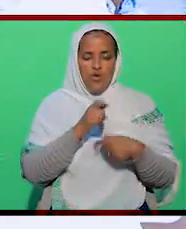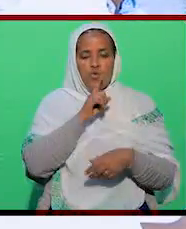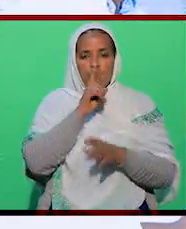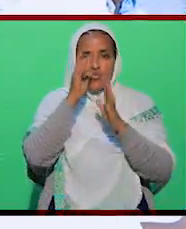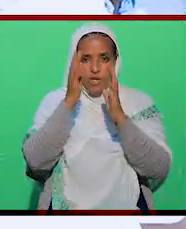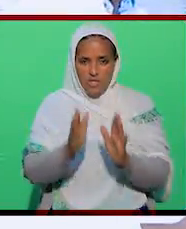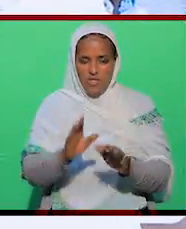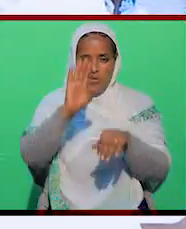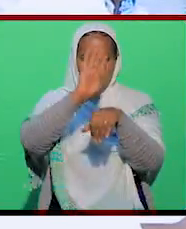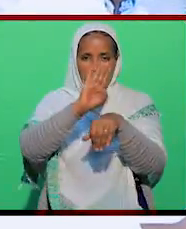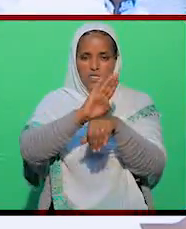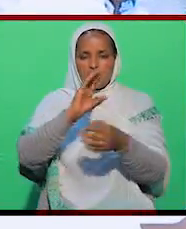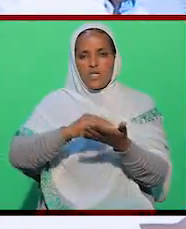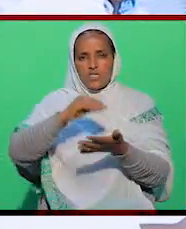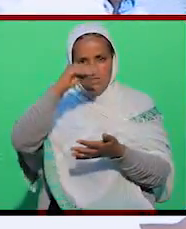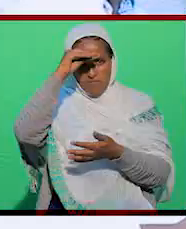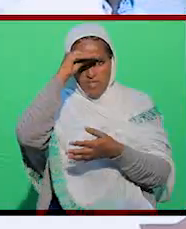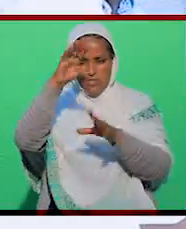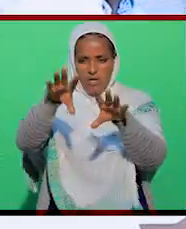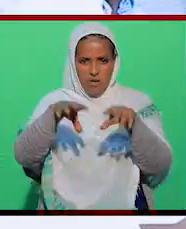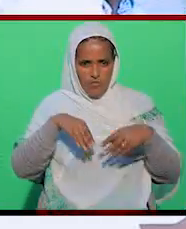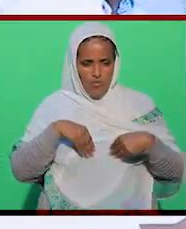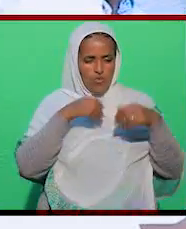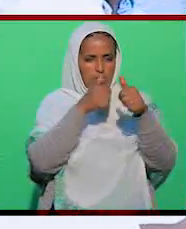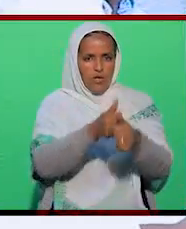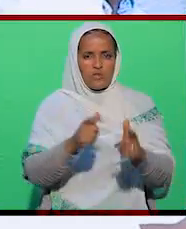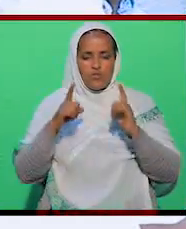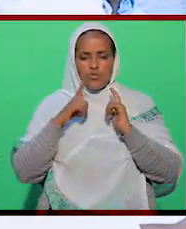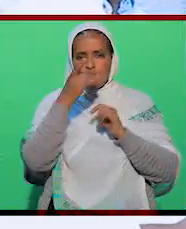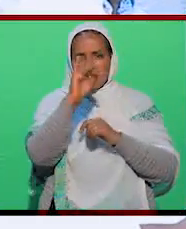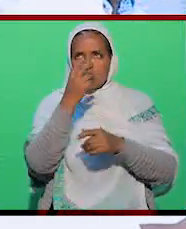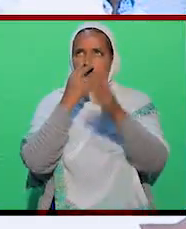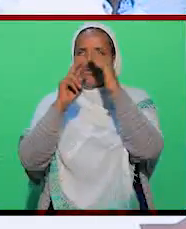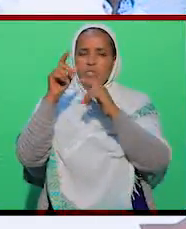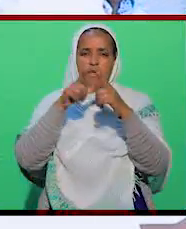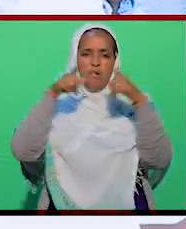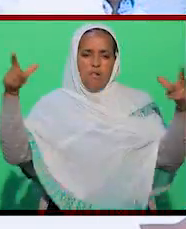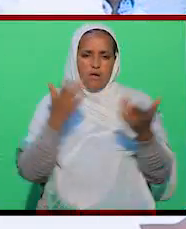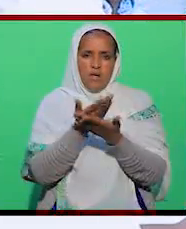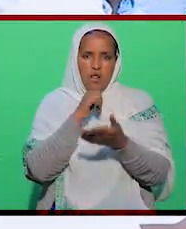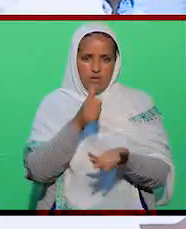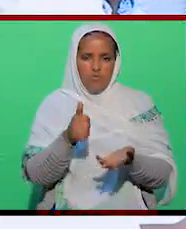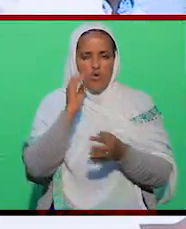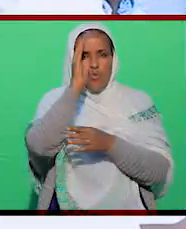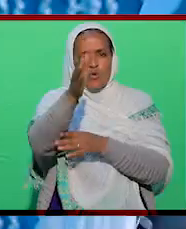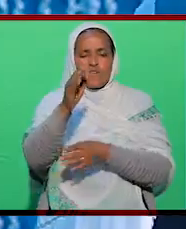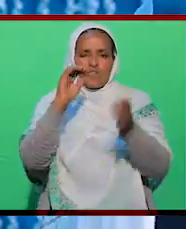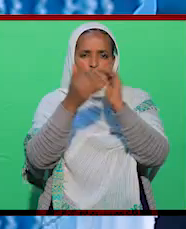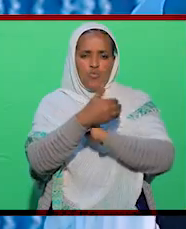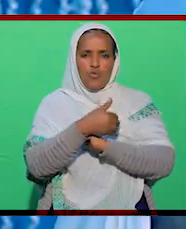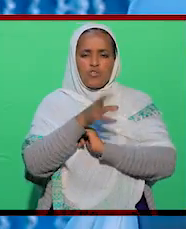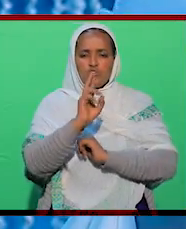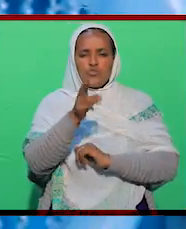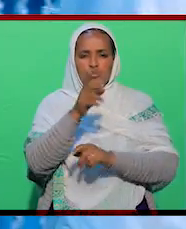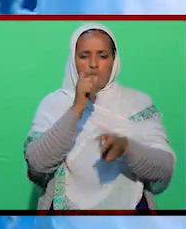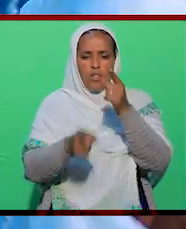ሞልተዋል። ስለዚህ እውነተኛውን የቤተክርስቲያን ትምህርት ተቀብሎ ተከትሎ መኖር እንጂ ትንቢት ትልቁም ነገር አይደለም። ይሄ